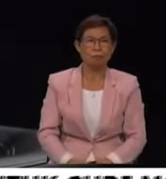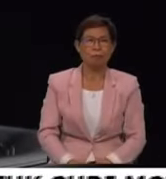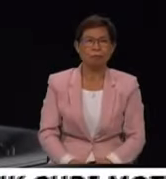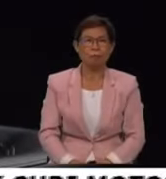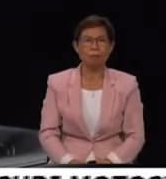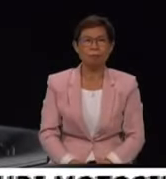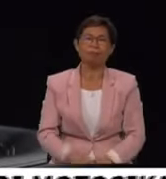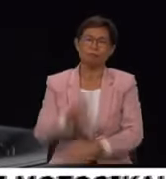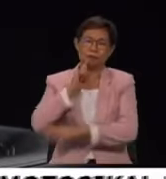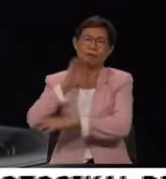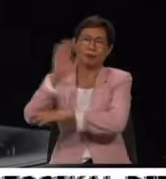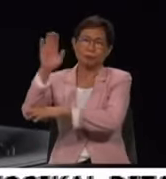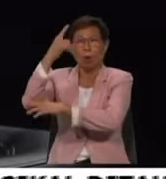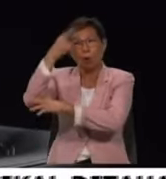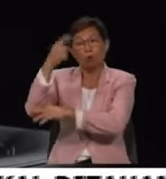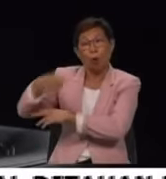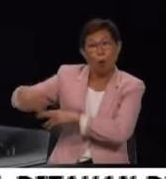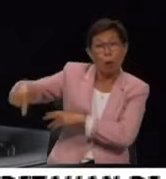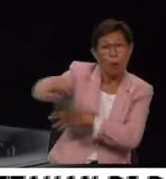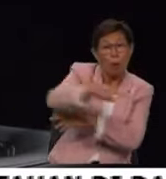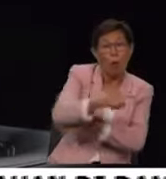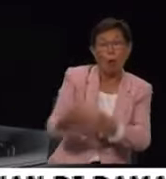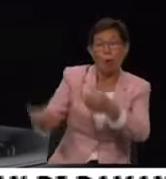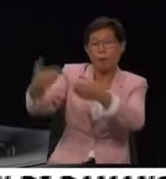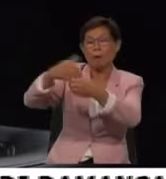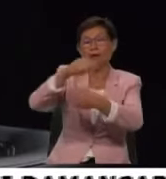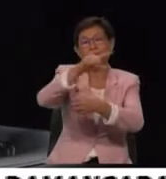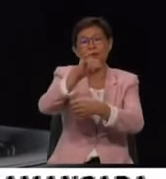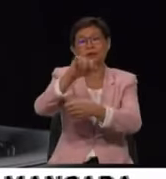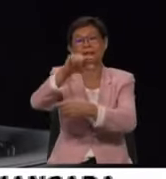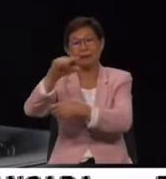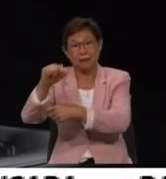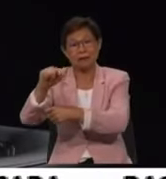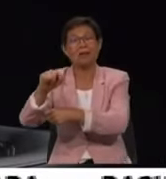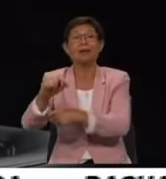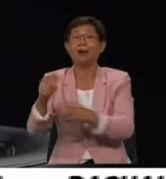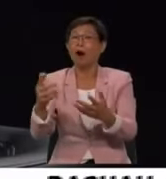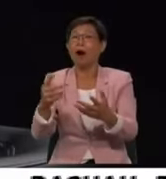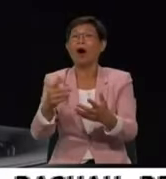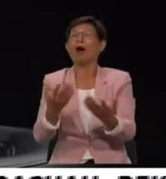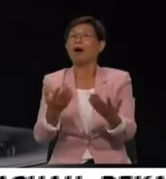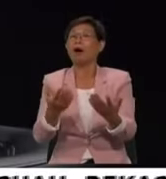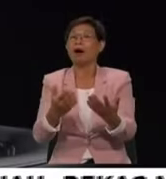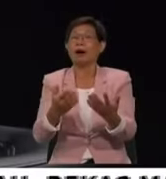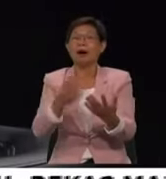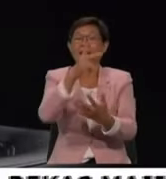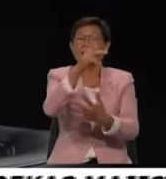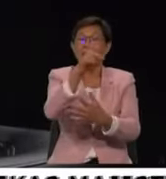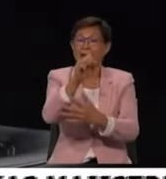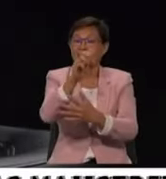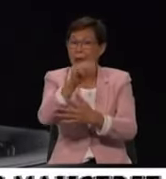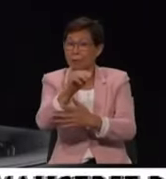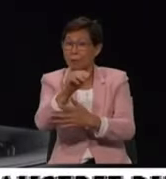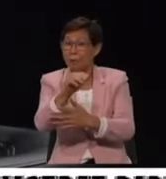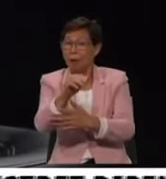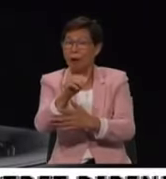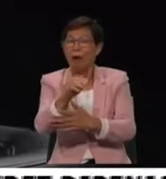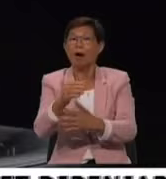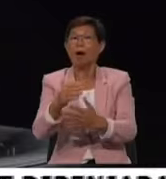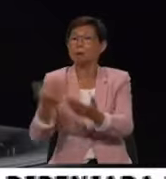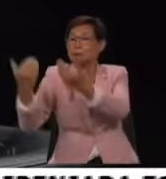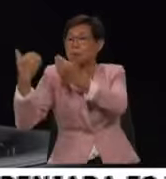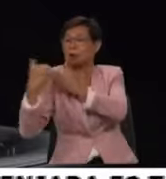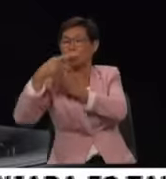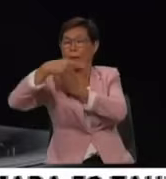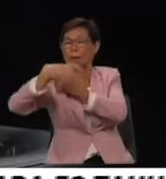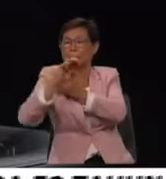a jaminan kepada mereka aja semua manusia melalui perkesuh telah memberi jaringan keselamatan kepada golongan ni.